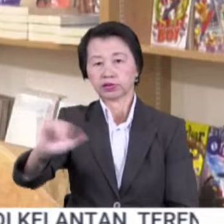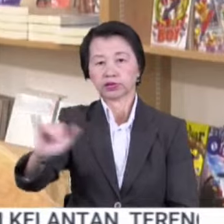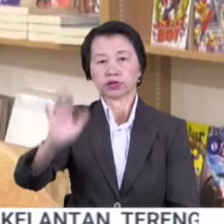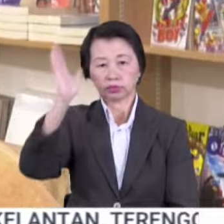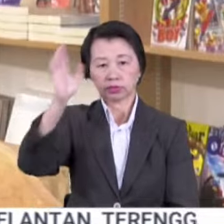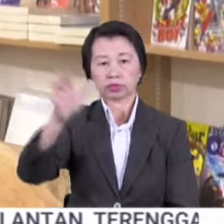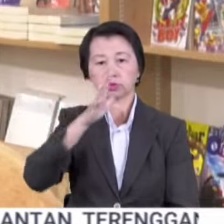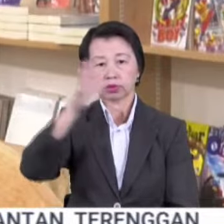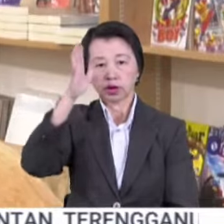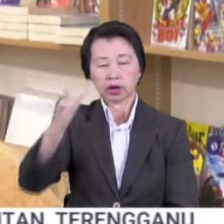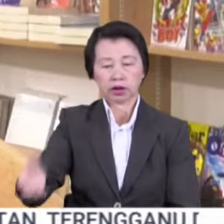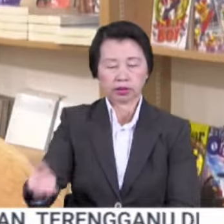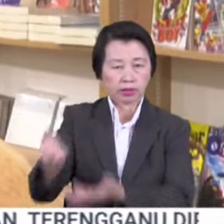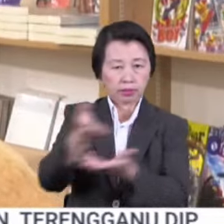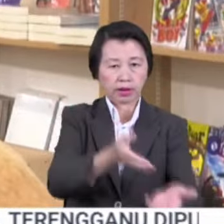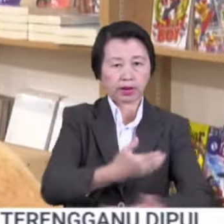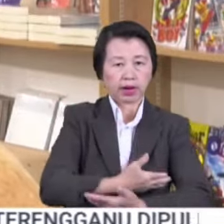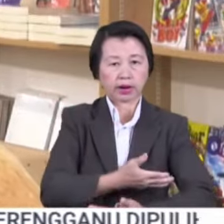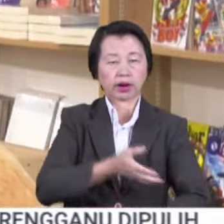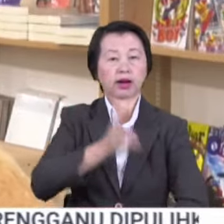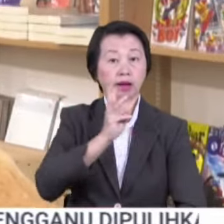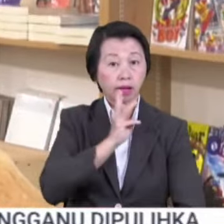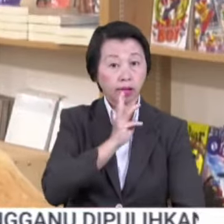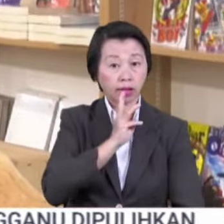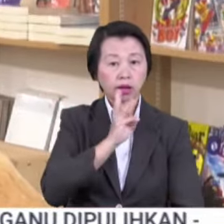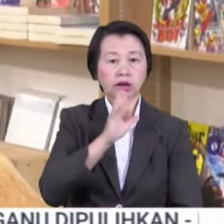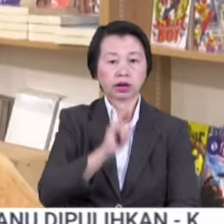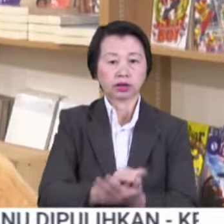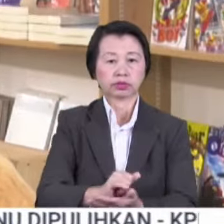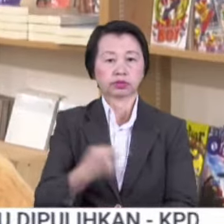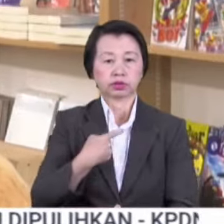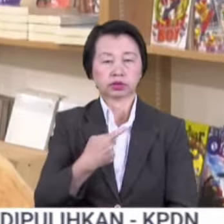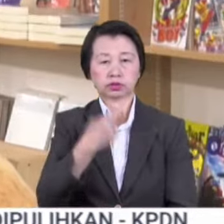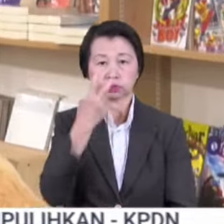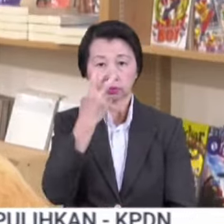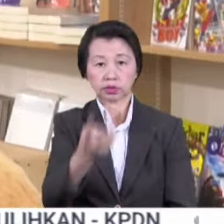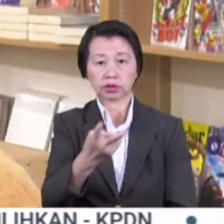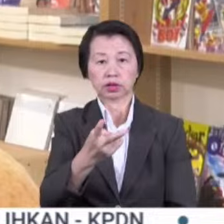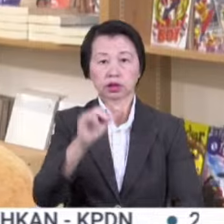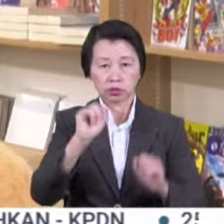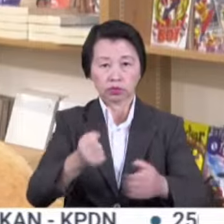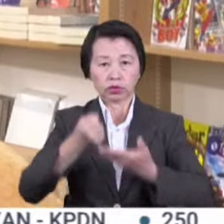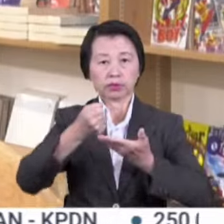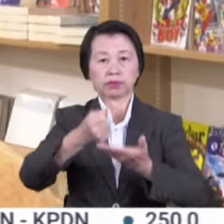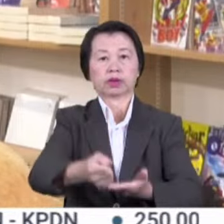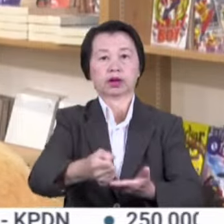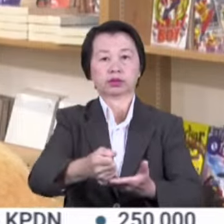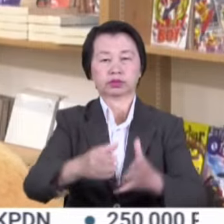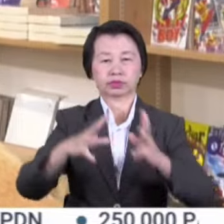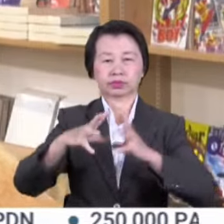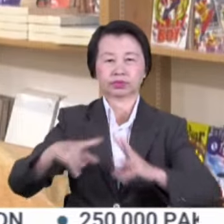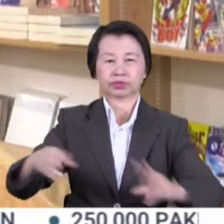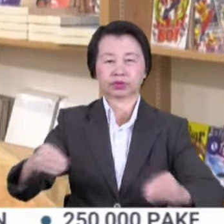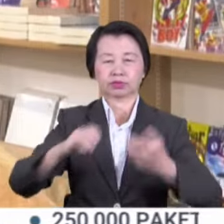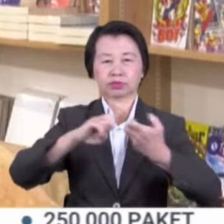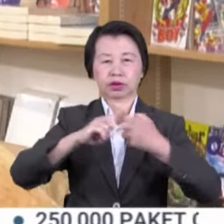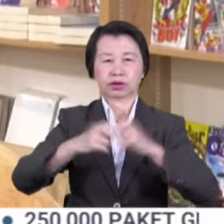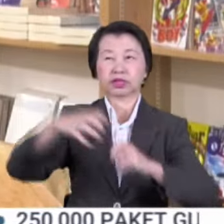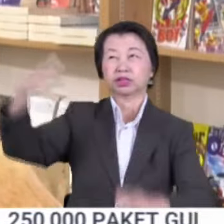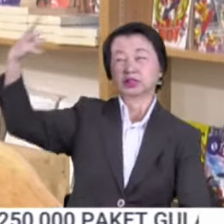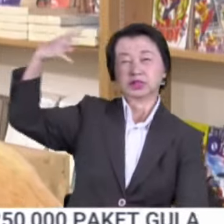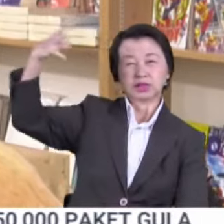minuman kepada anak-anak yang kita lihat dapat membantu menangani isu